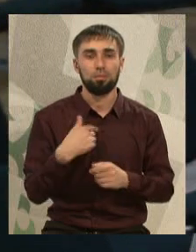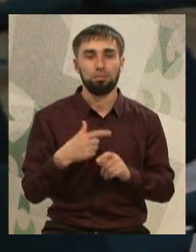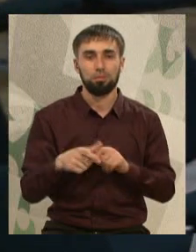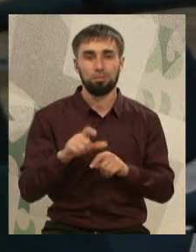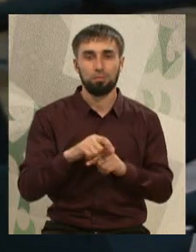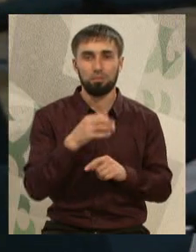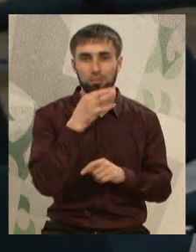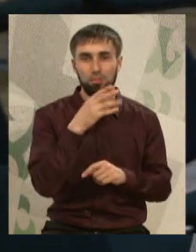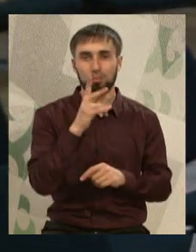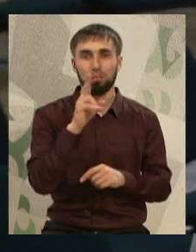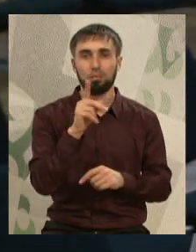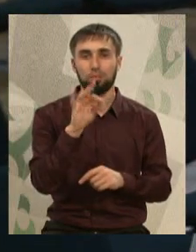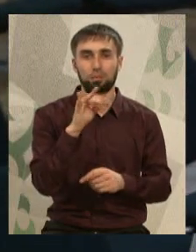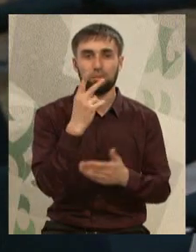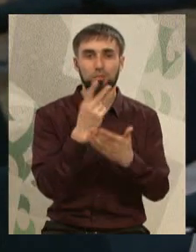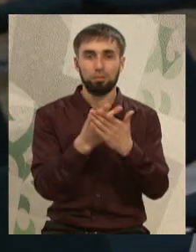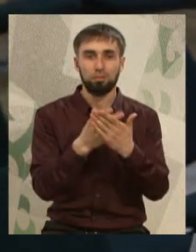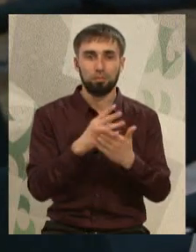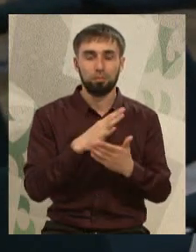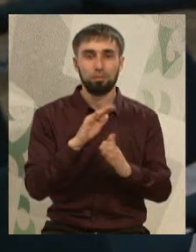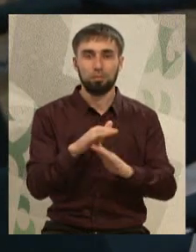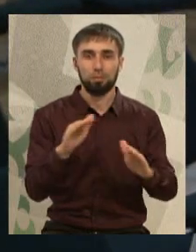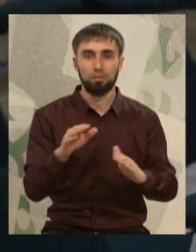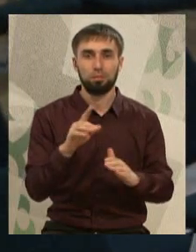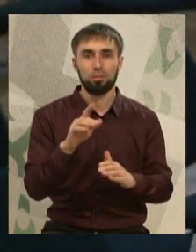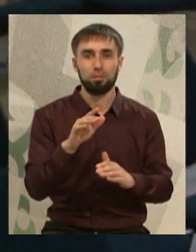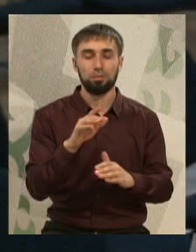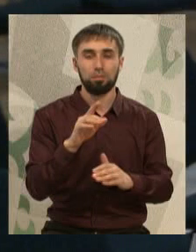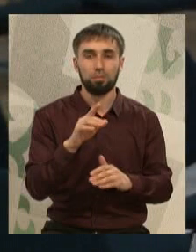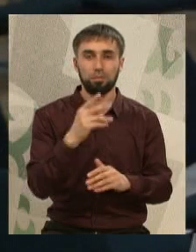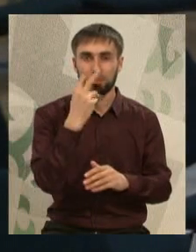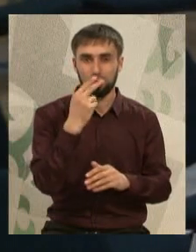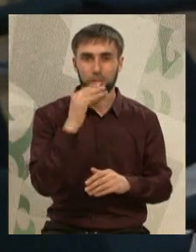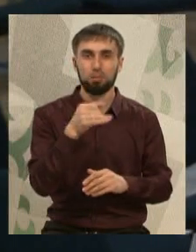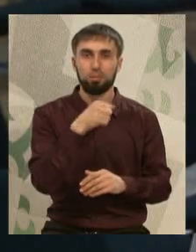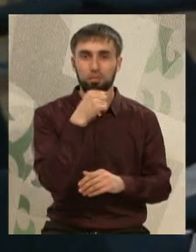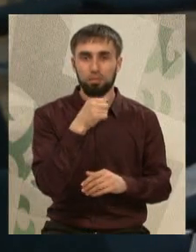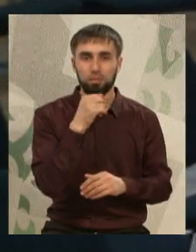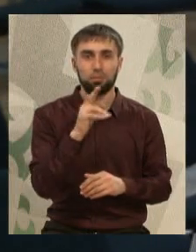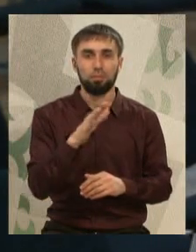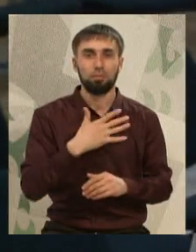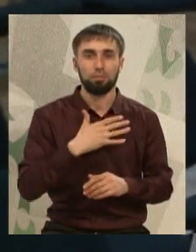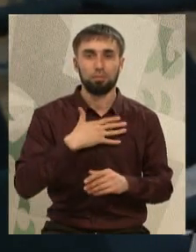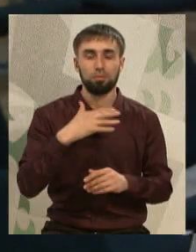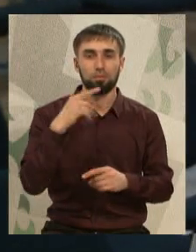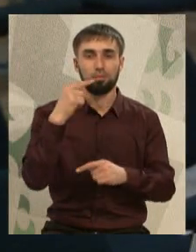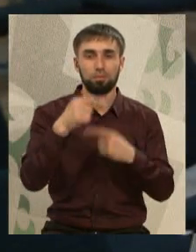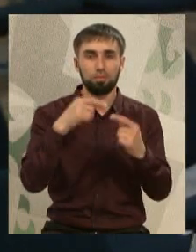понравилось, как они показывали детям, маленьким и взрослым тоже, как наши отцы и